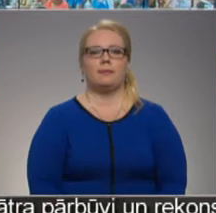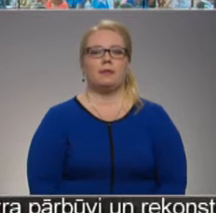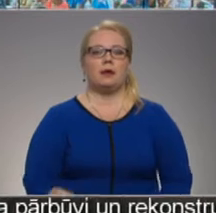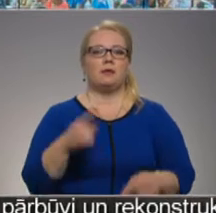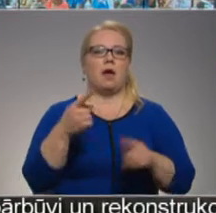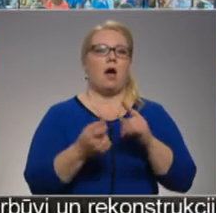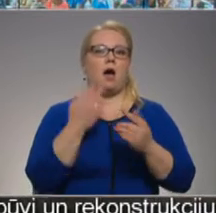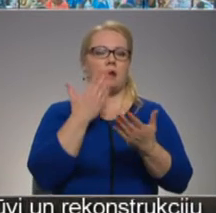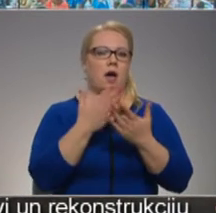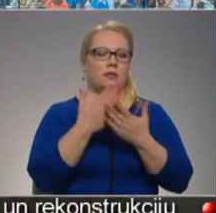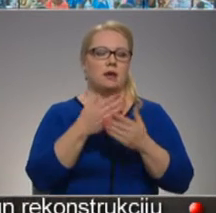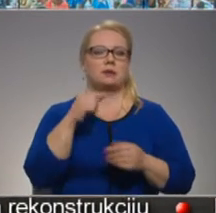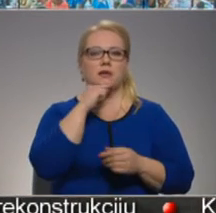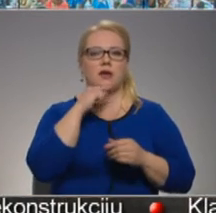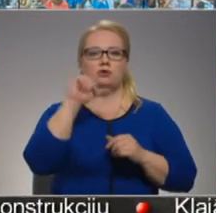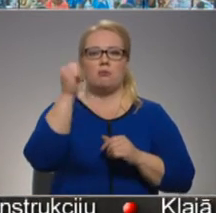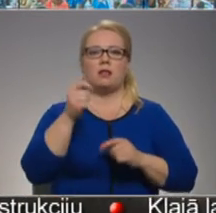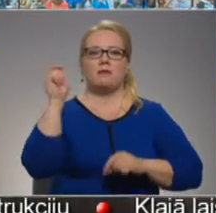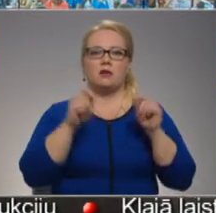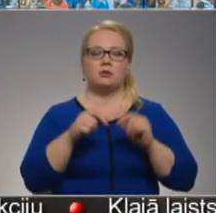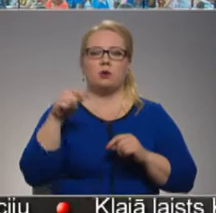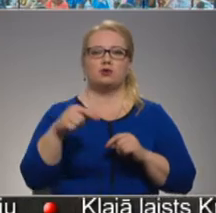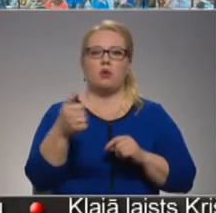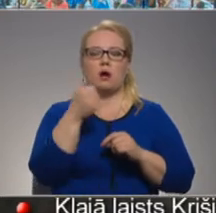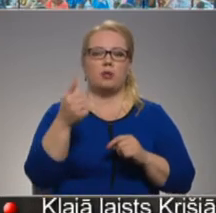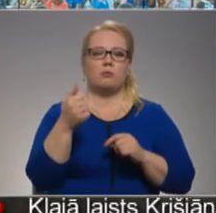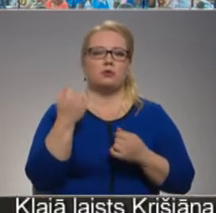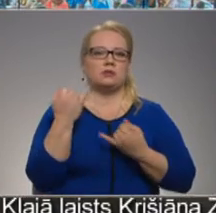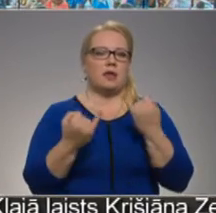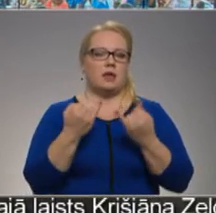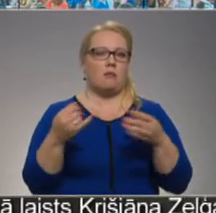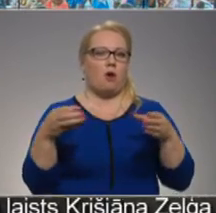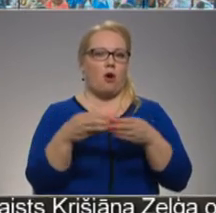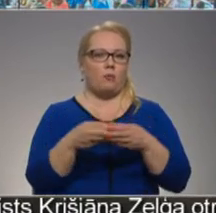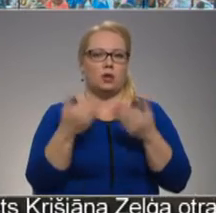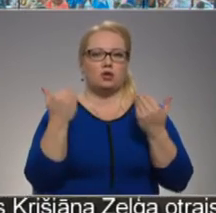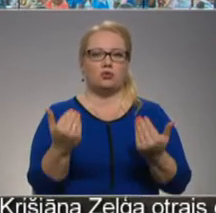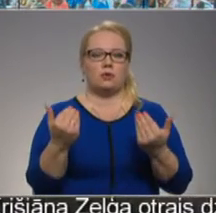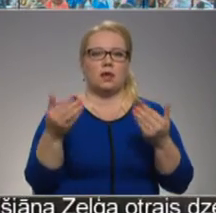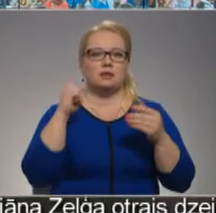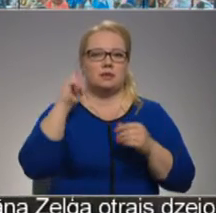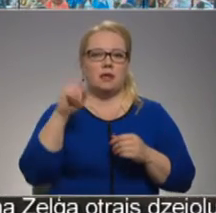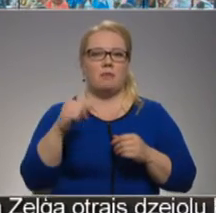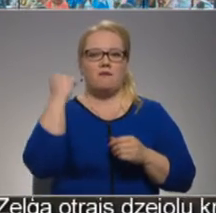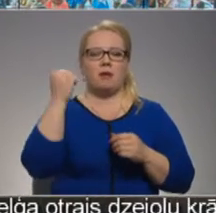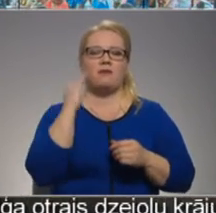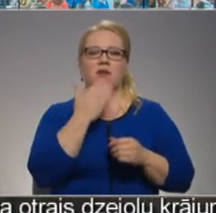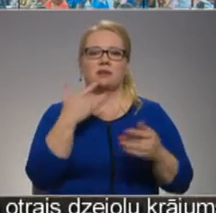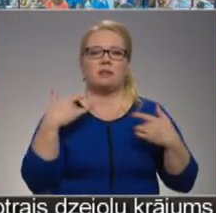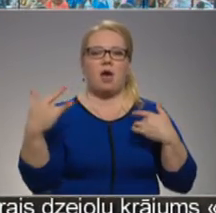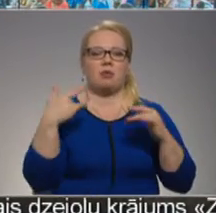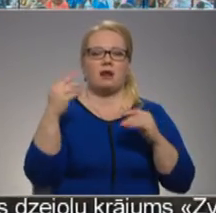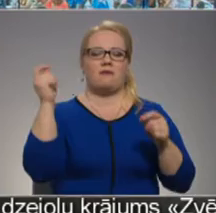Tā vien rādās, ka Cēsu mākslas festivālam šogad būs cienījama kompānija. Šodien kļūsta zināma Valmieras vasaras teātra festivāla